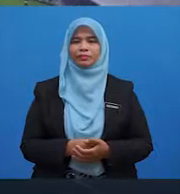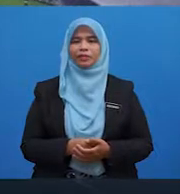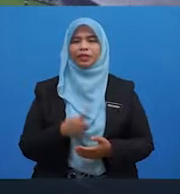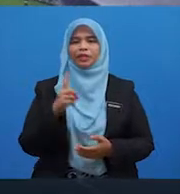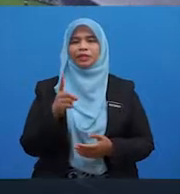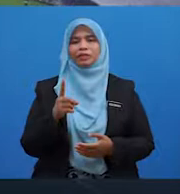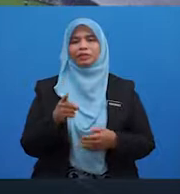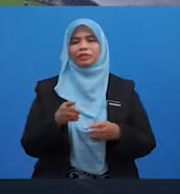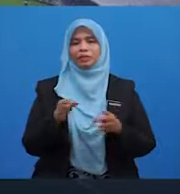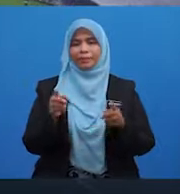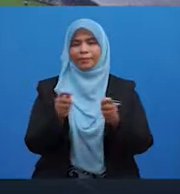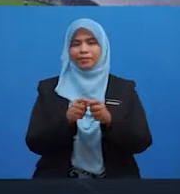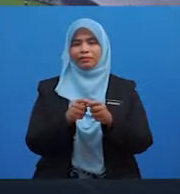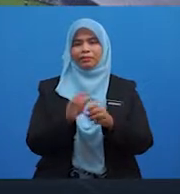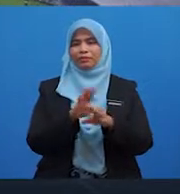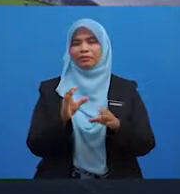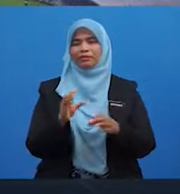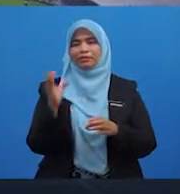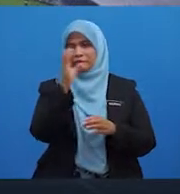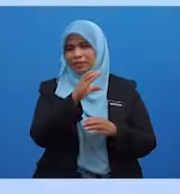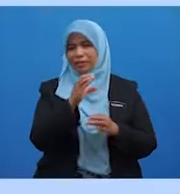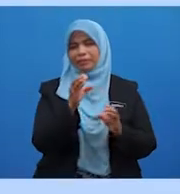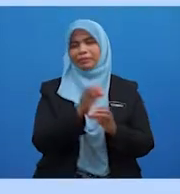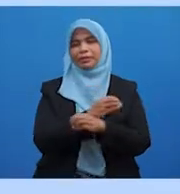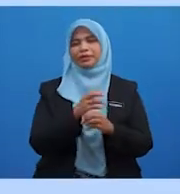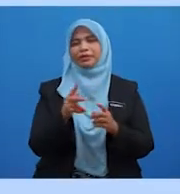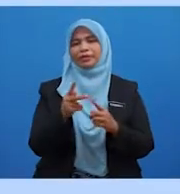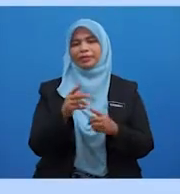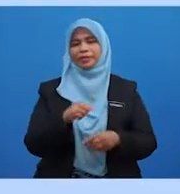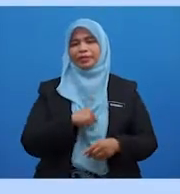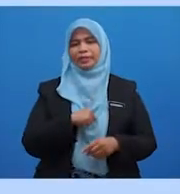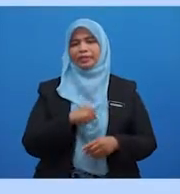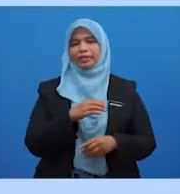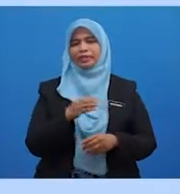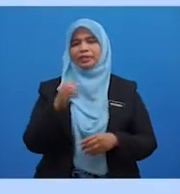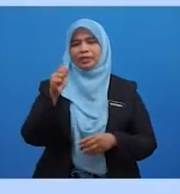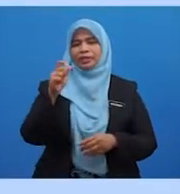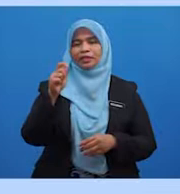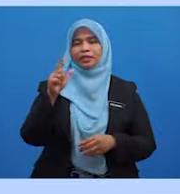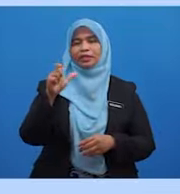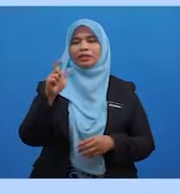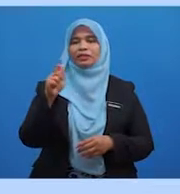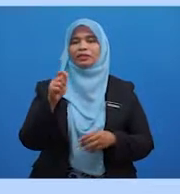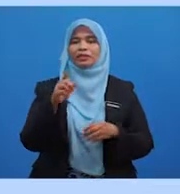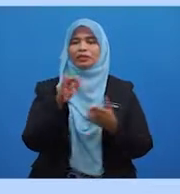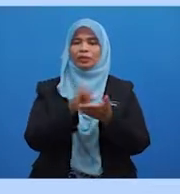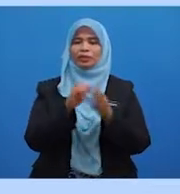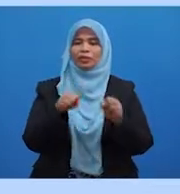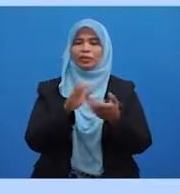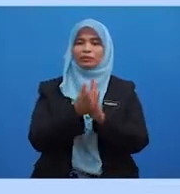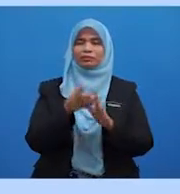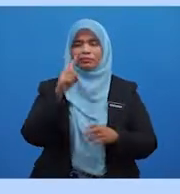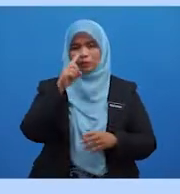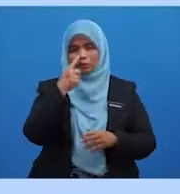Ia seolah-olah tidak memberi cabaran pada dirinya. Dan akhirnya, atlet tersebut boleh menjadi bosan dan prestasi